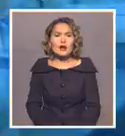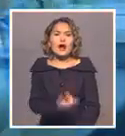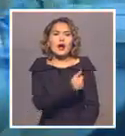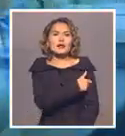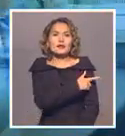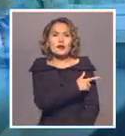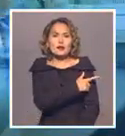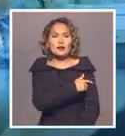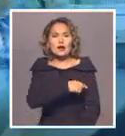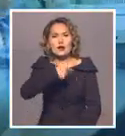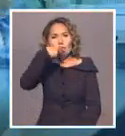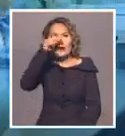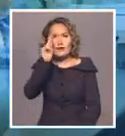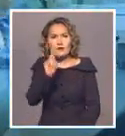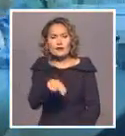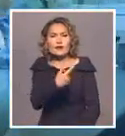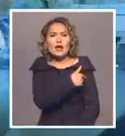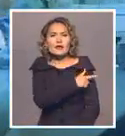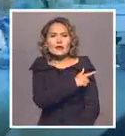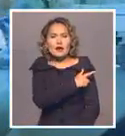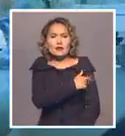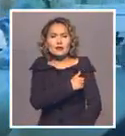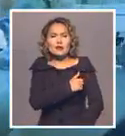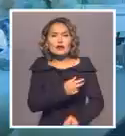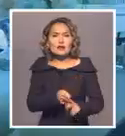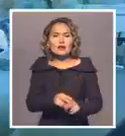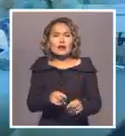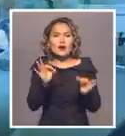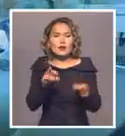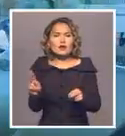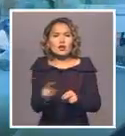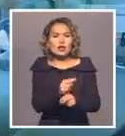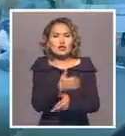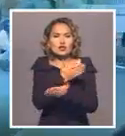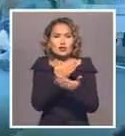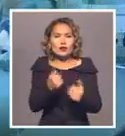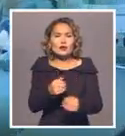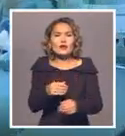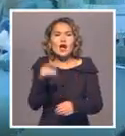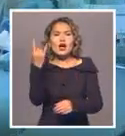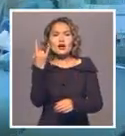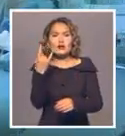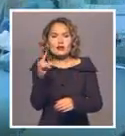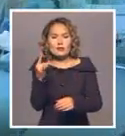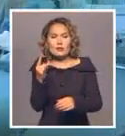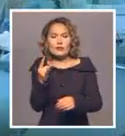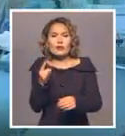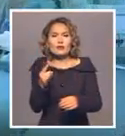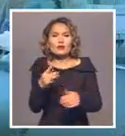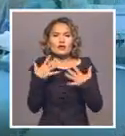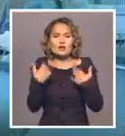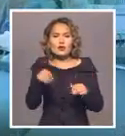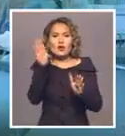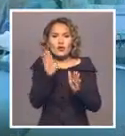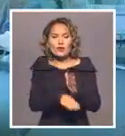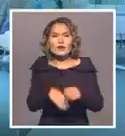Дәрігерлердің салғырттығы сау баламды сал етті. Ақтөбелік Айжан Есмаханованың осылайша әділеттік іздеп жүргеніне 3 жыл. Осы күнге дейін